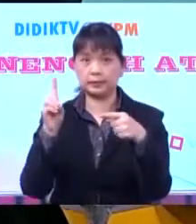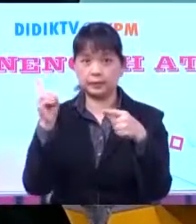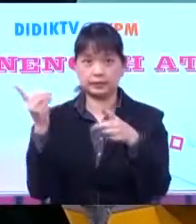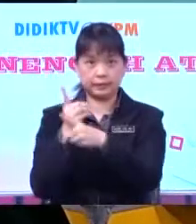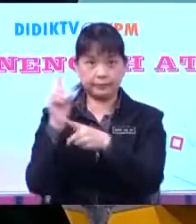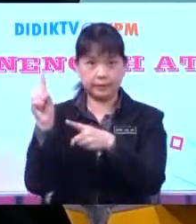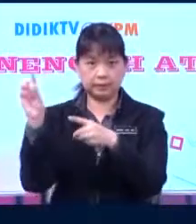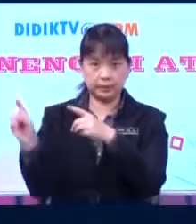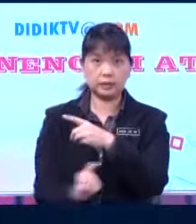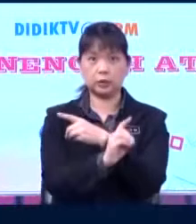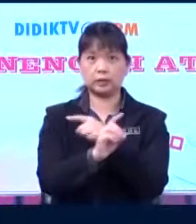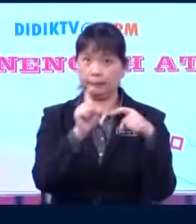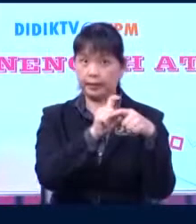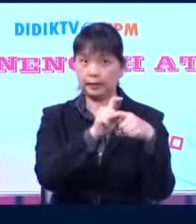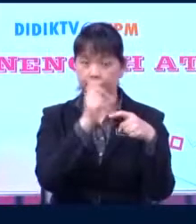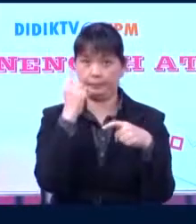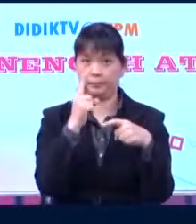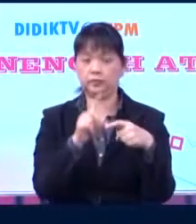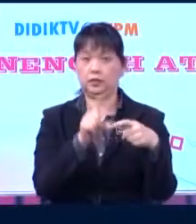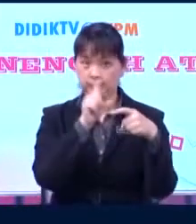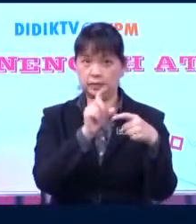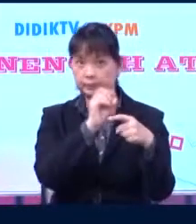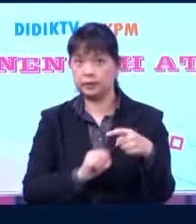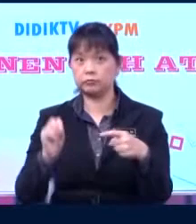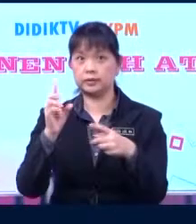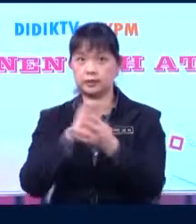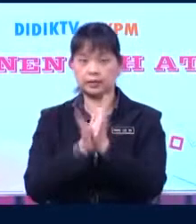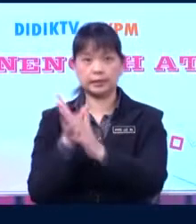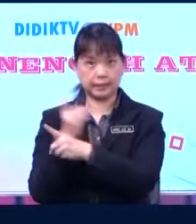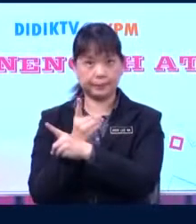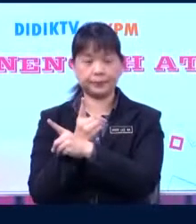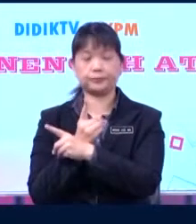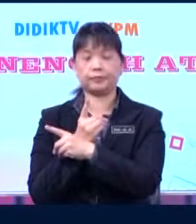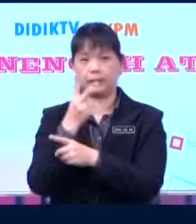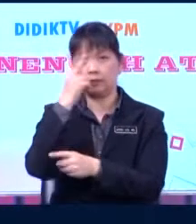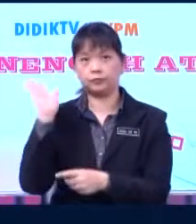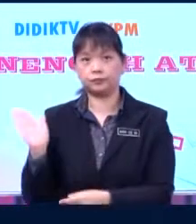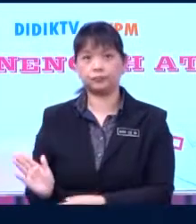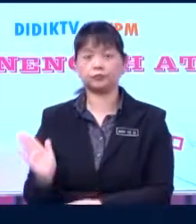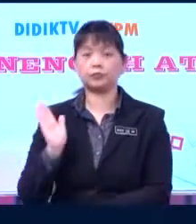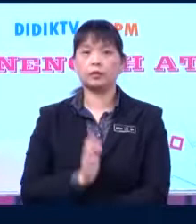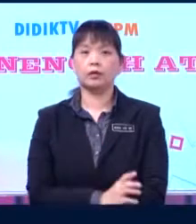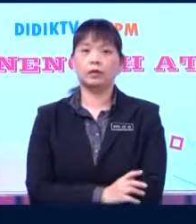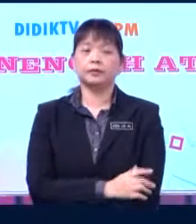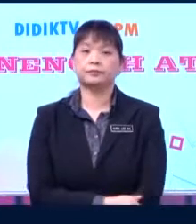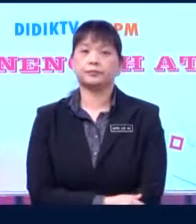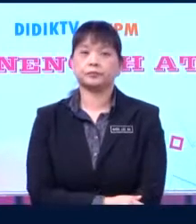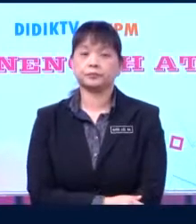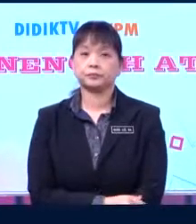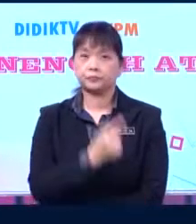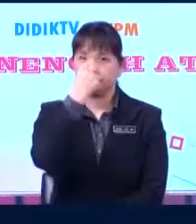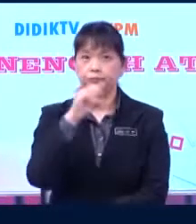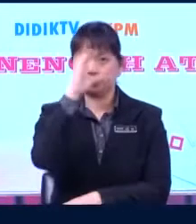mula-mula dan bila dibagikan dapat kosong pengelapan untuk mencari peratus bakal